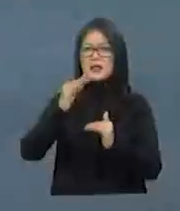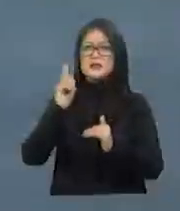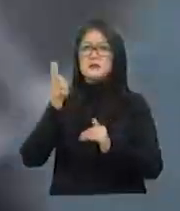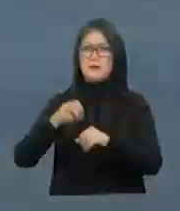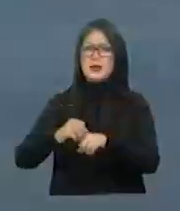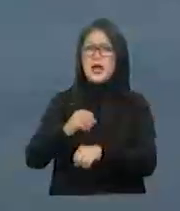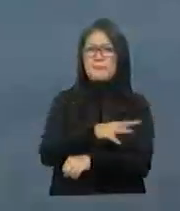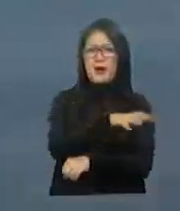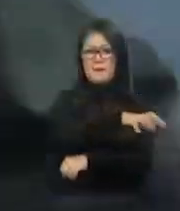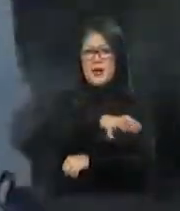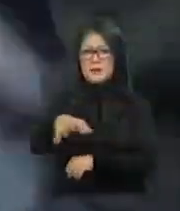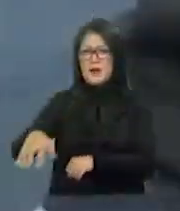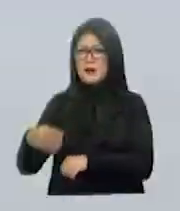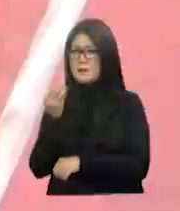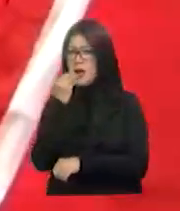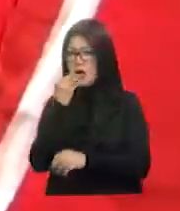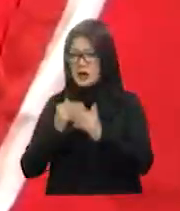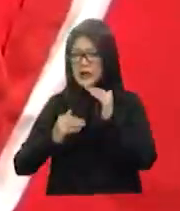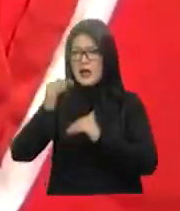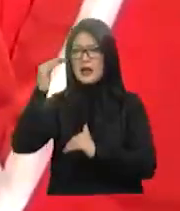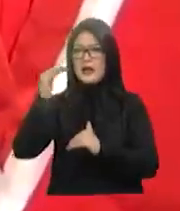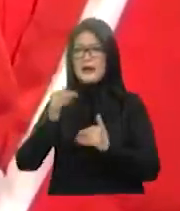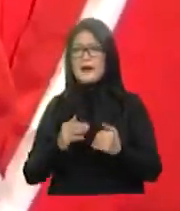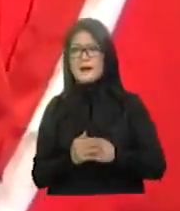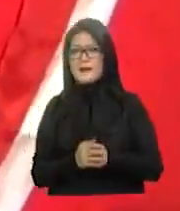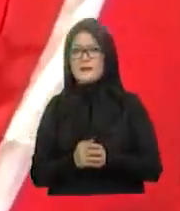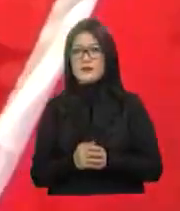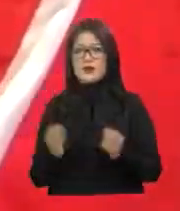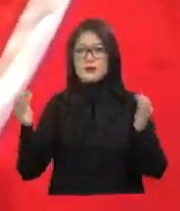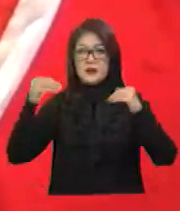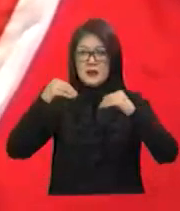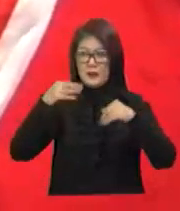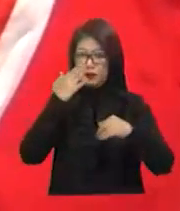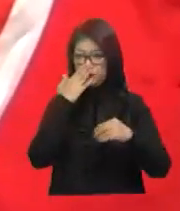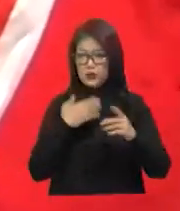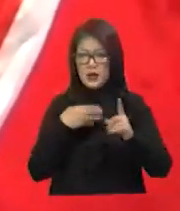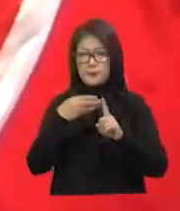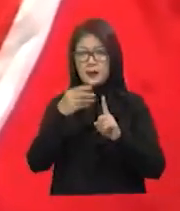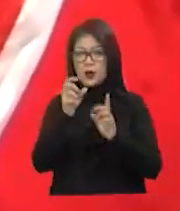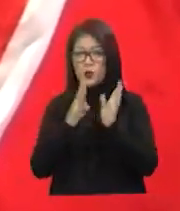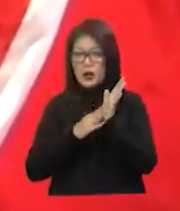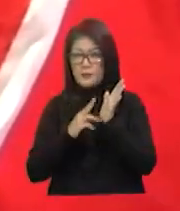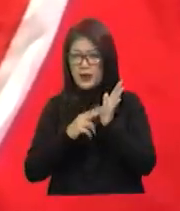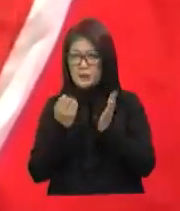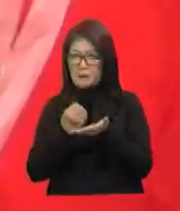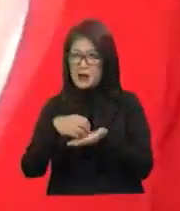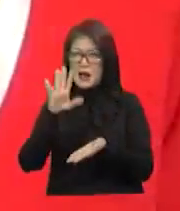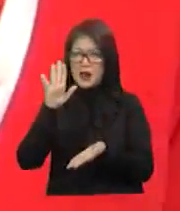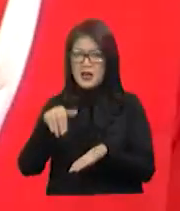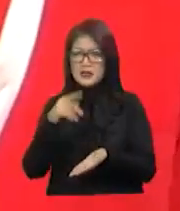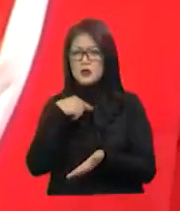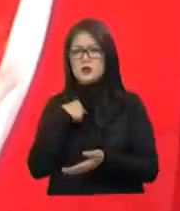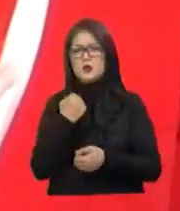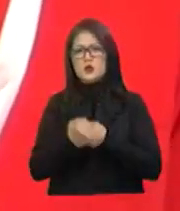kenaikan harga sejumlah bahan pokok. Pertamina yang miliknya BUMN mendapatkan harga yang lebih mahal daripada miliknya swasta.